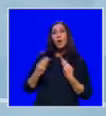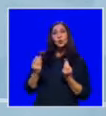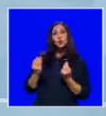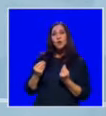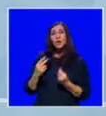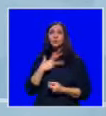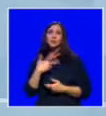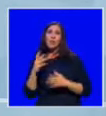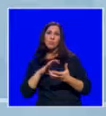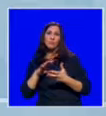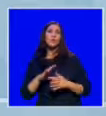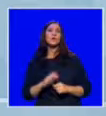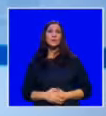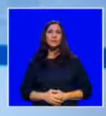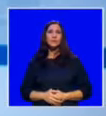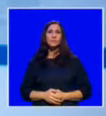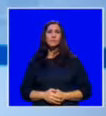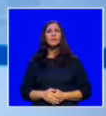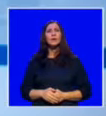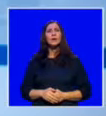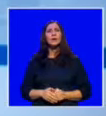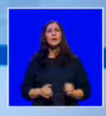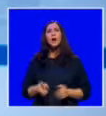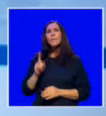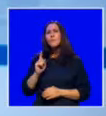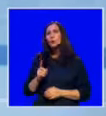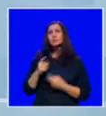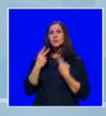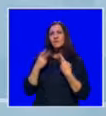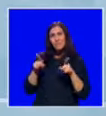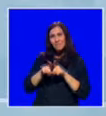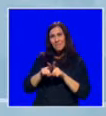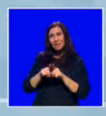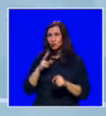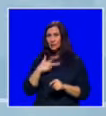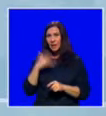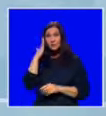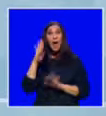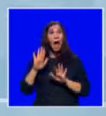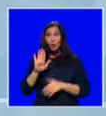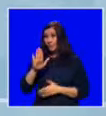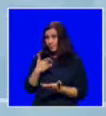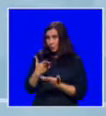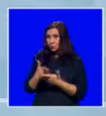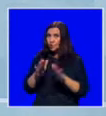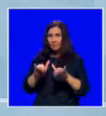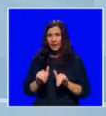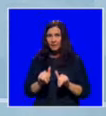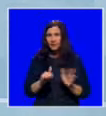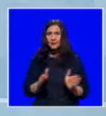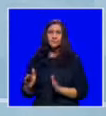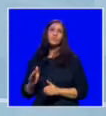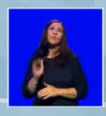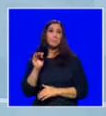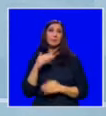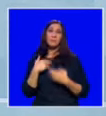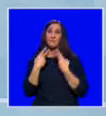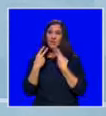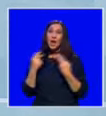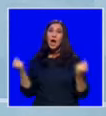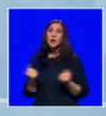социалната политика изобщо. Бихме ли ви видяли отново социален министър? Ако ви предложат, бихте ли приели? Така свършвам. Бихте ме